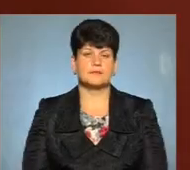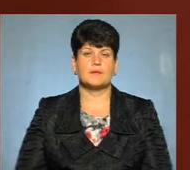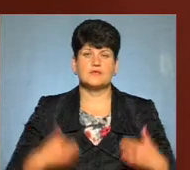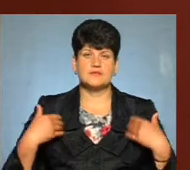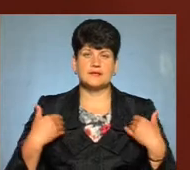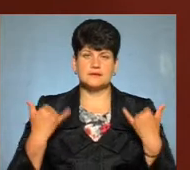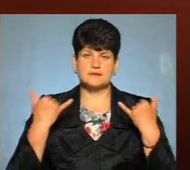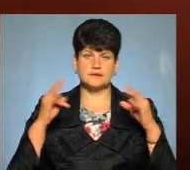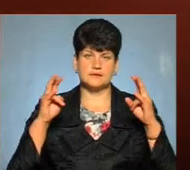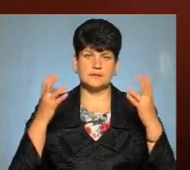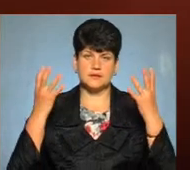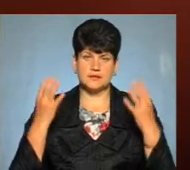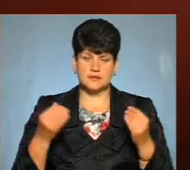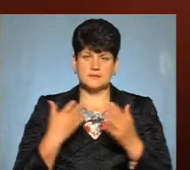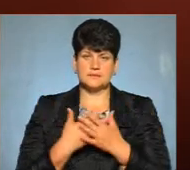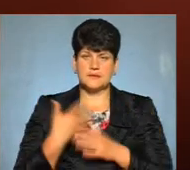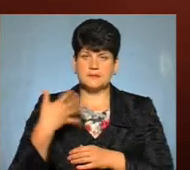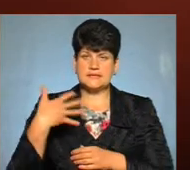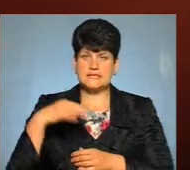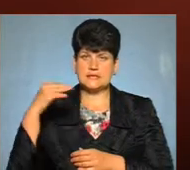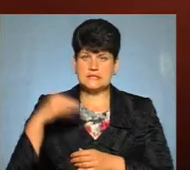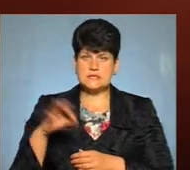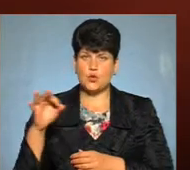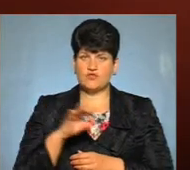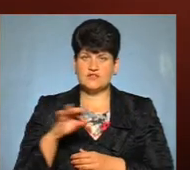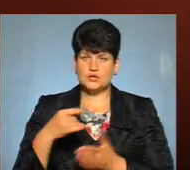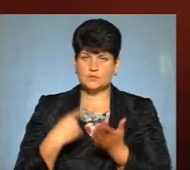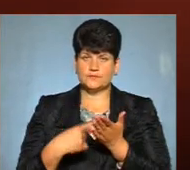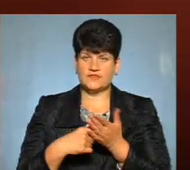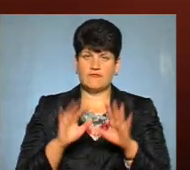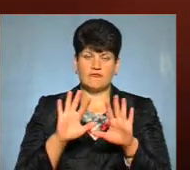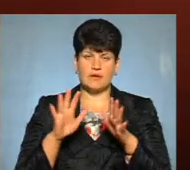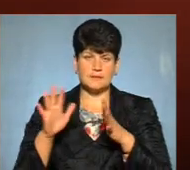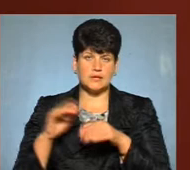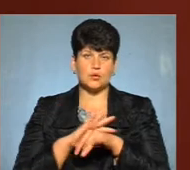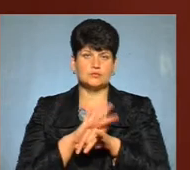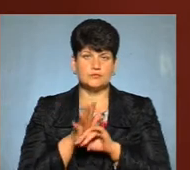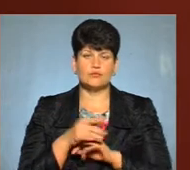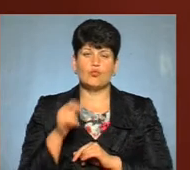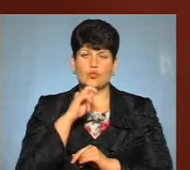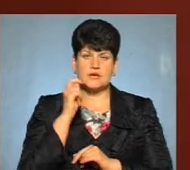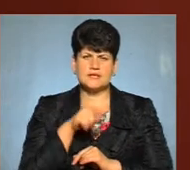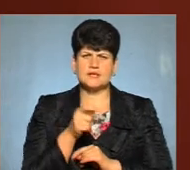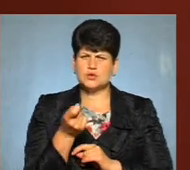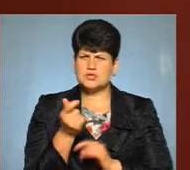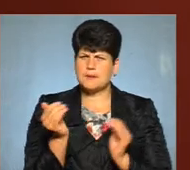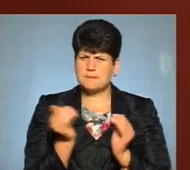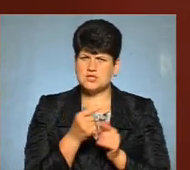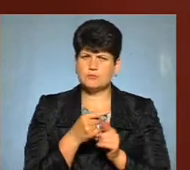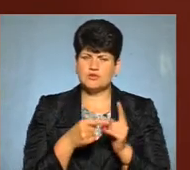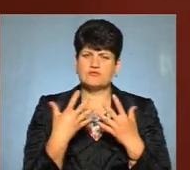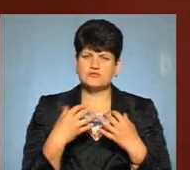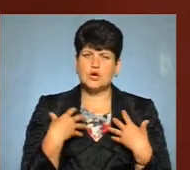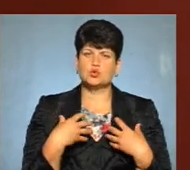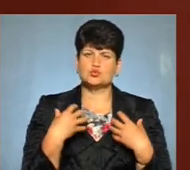Ми вітання в ефірі «Тема дня». Майже 50 тисяч офіційно підтверджених випадків ковід в Україні. З них трохи менше половини вже одужало.